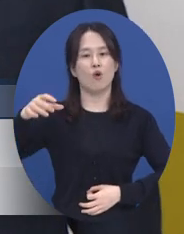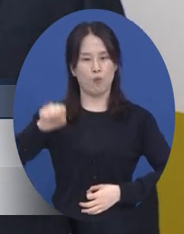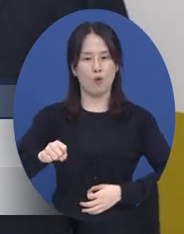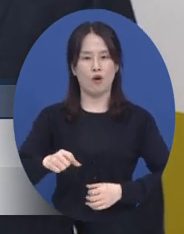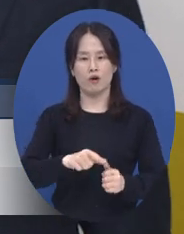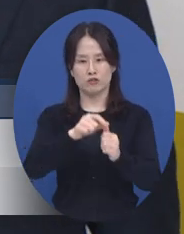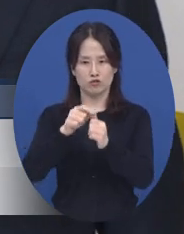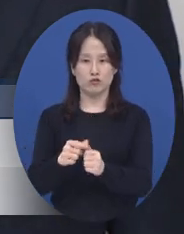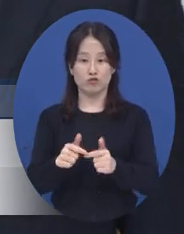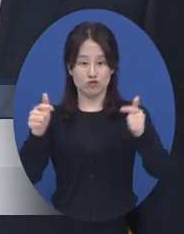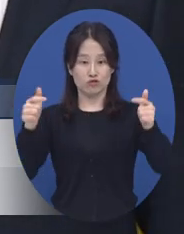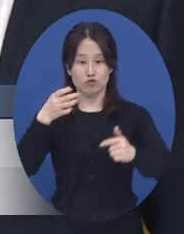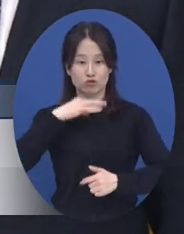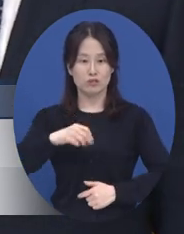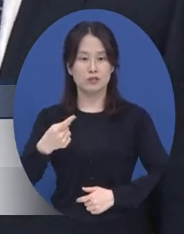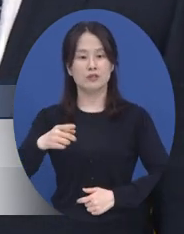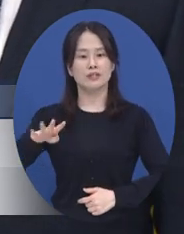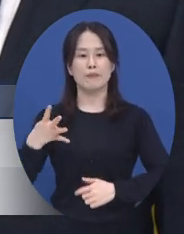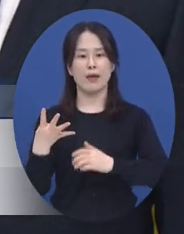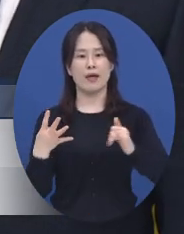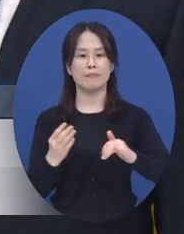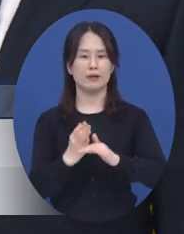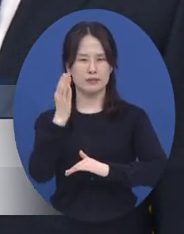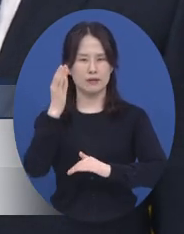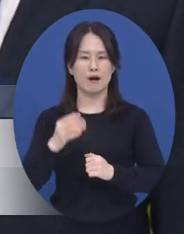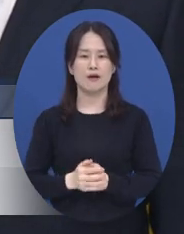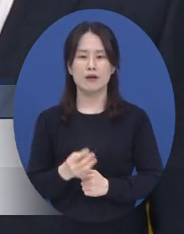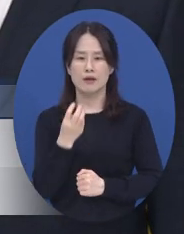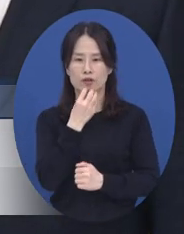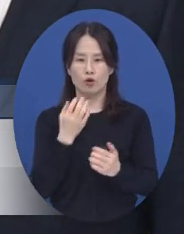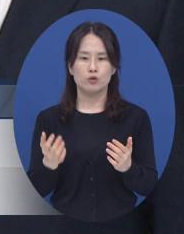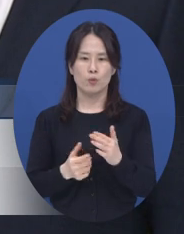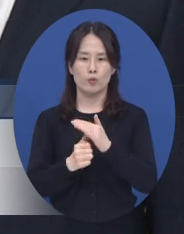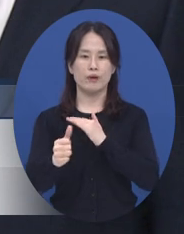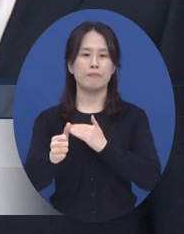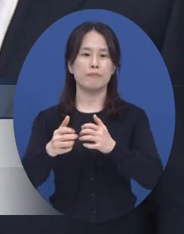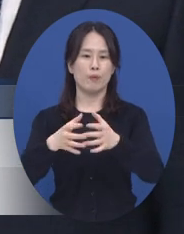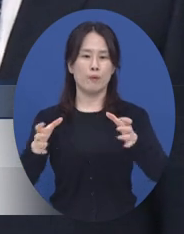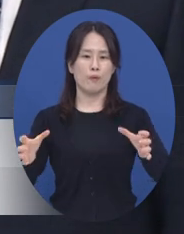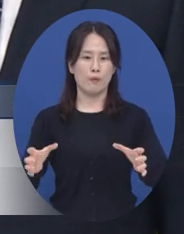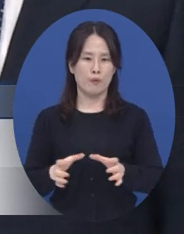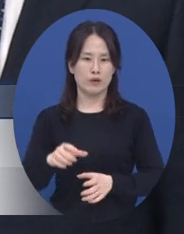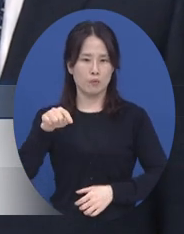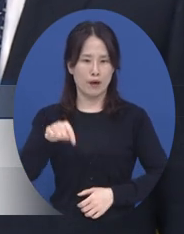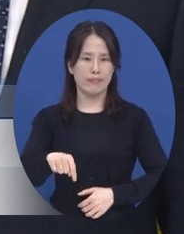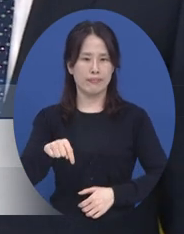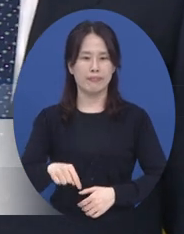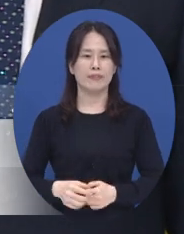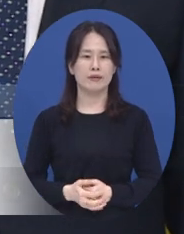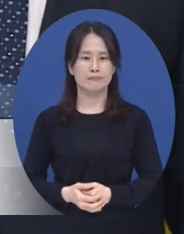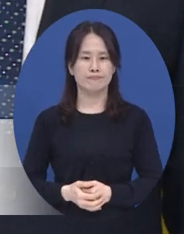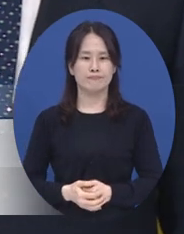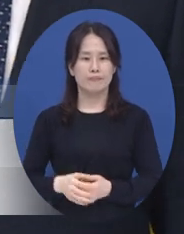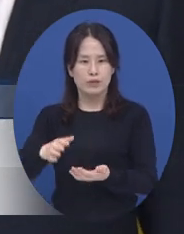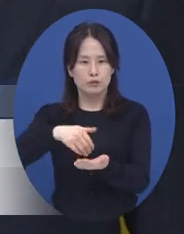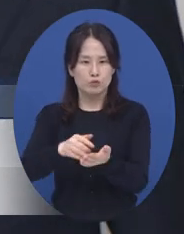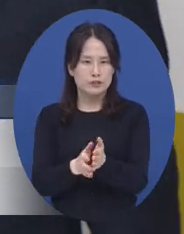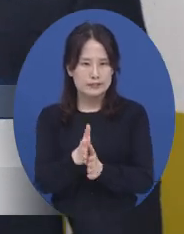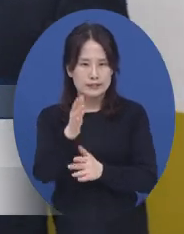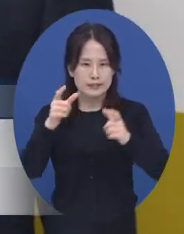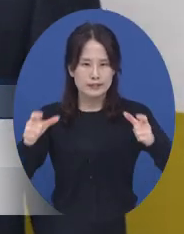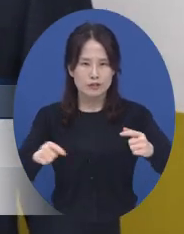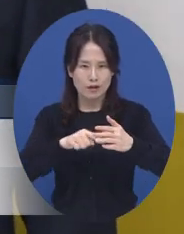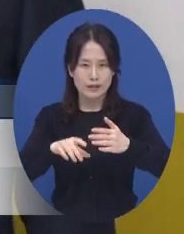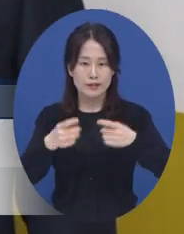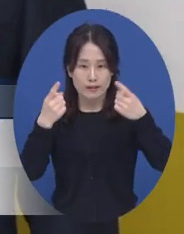2천억 원, 고용 유발 효과는 1,400명 이상의 명실상부한 경기도의 대표 기관으로서